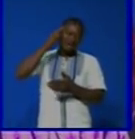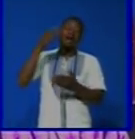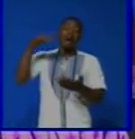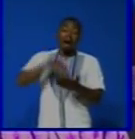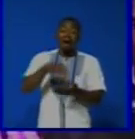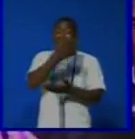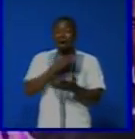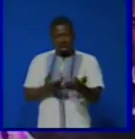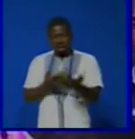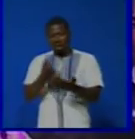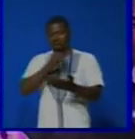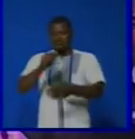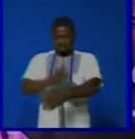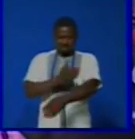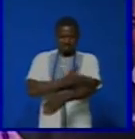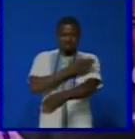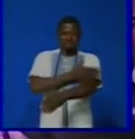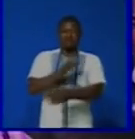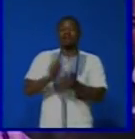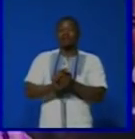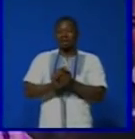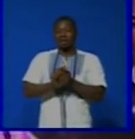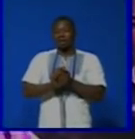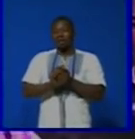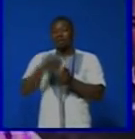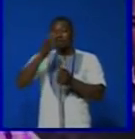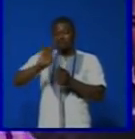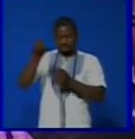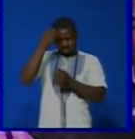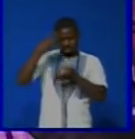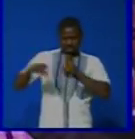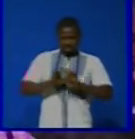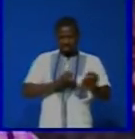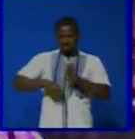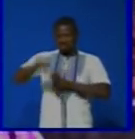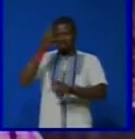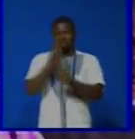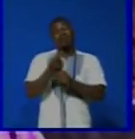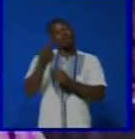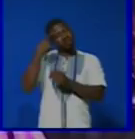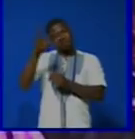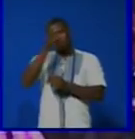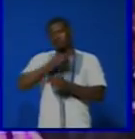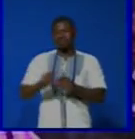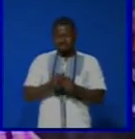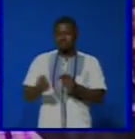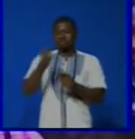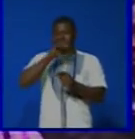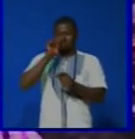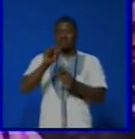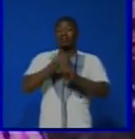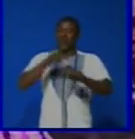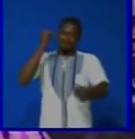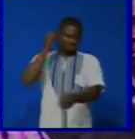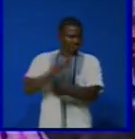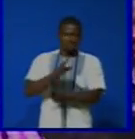évolution de nos sociétés. Donc, comment l'État fait son travail pour ces questions, mais on n'est pas encore prêt pour. Il